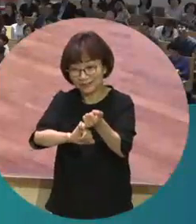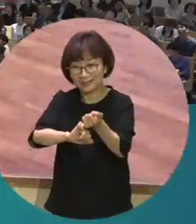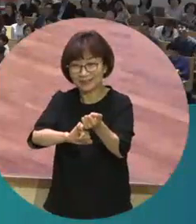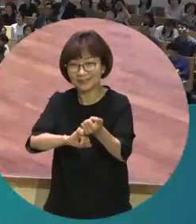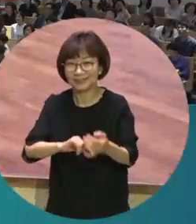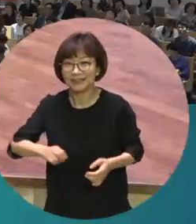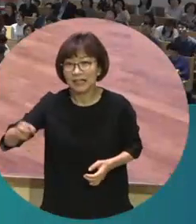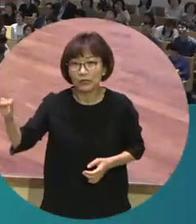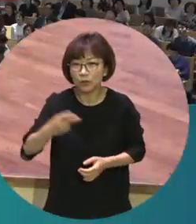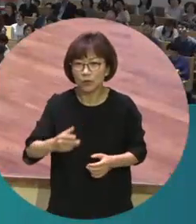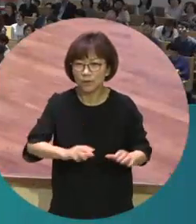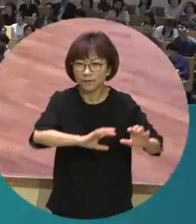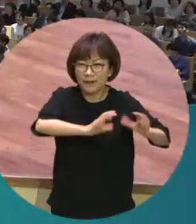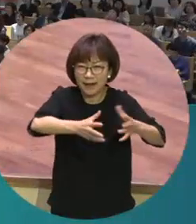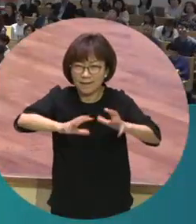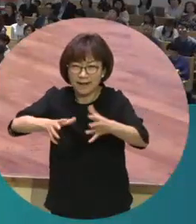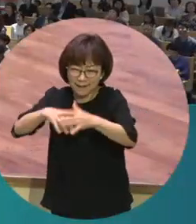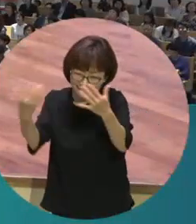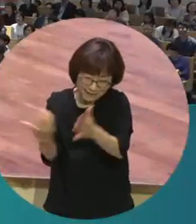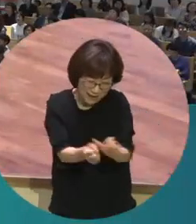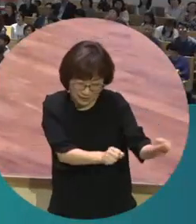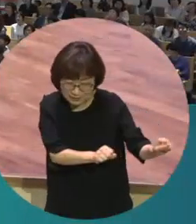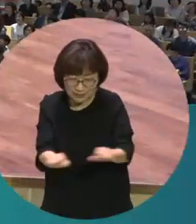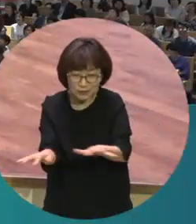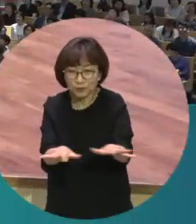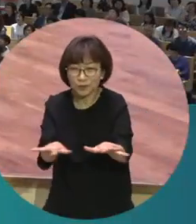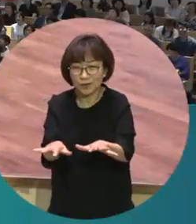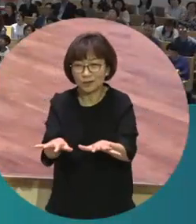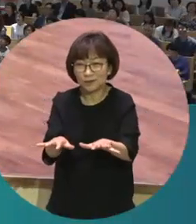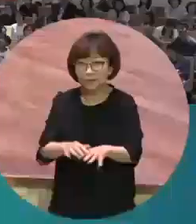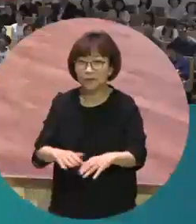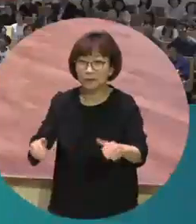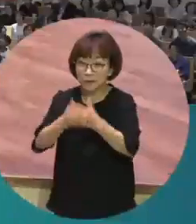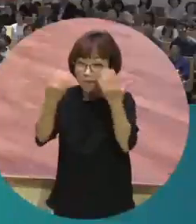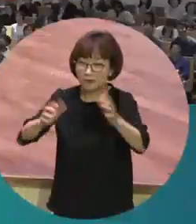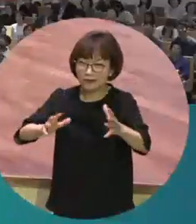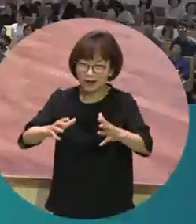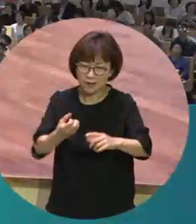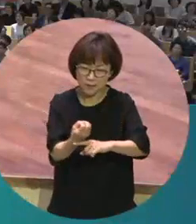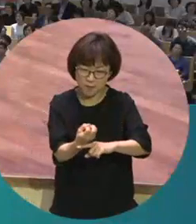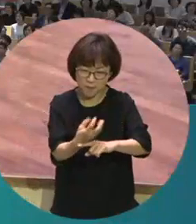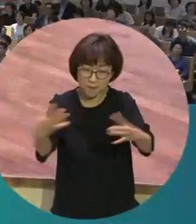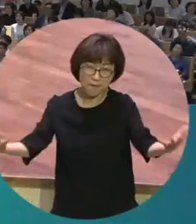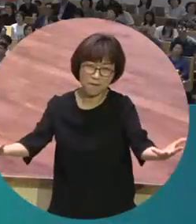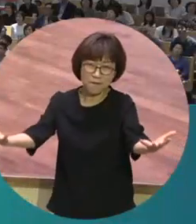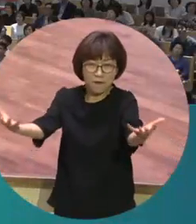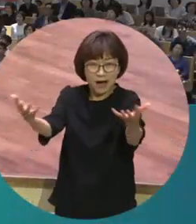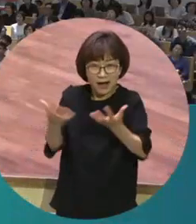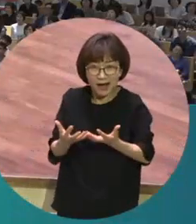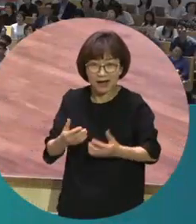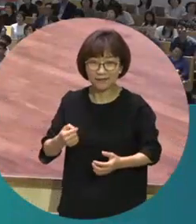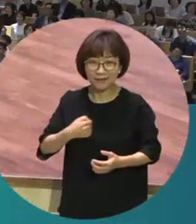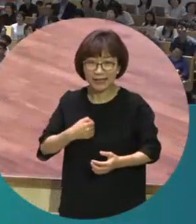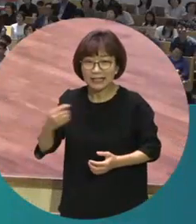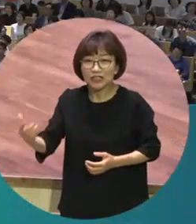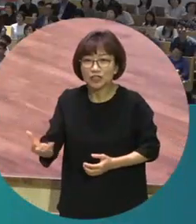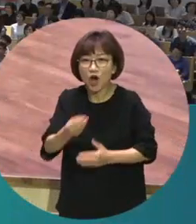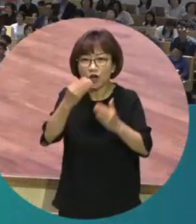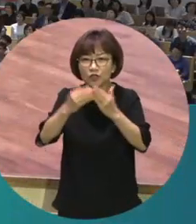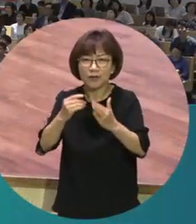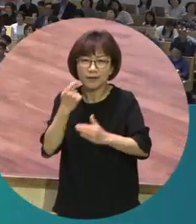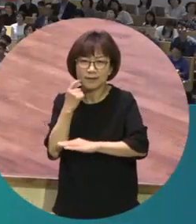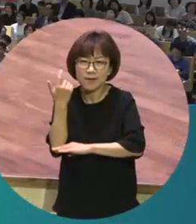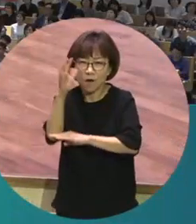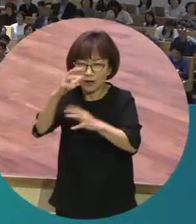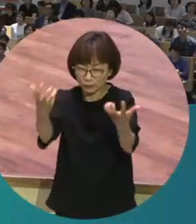또 모든 나라를 진동시킬 것이며 모든 나라의 보배가 이르니 내가 이 성전의 영광이 충만하게